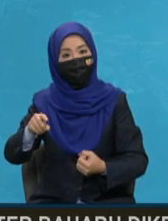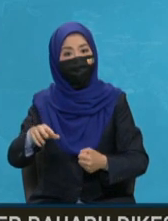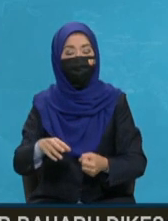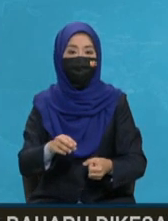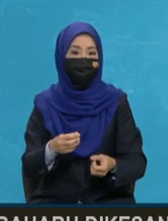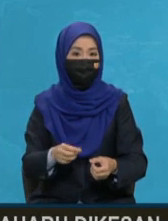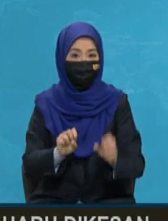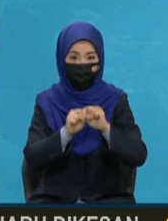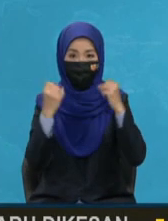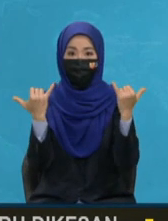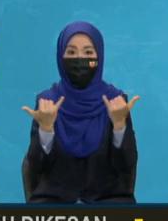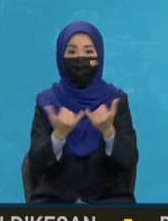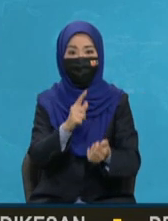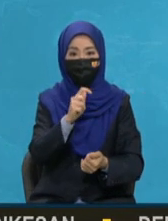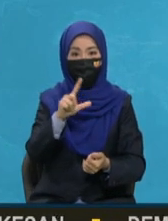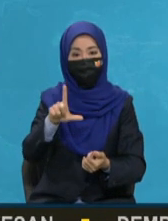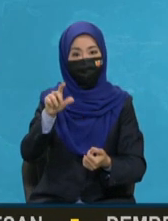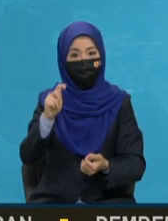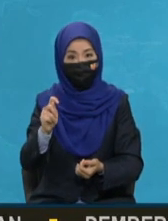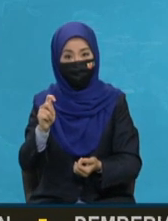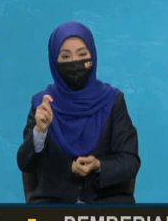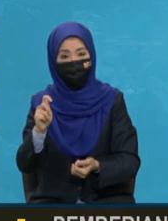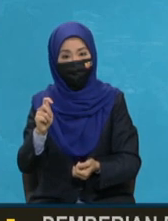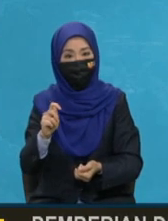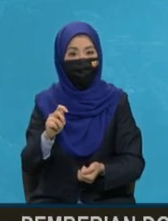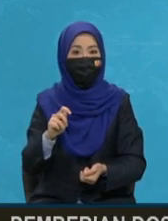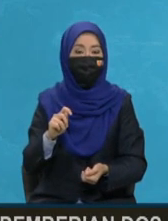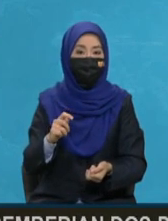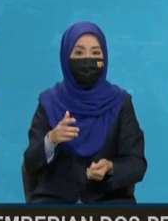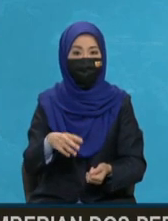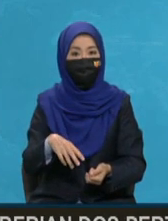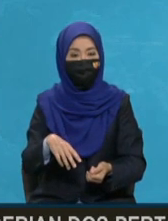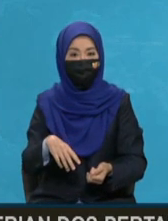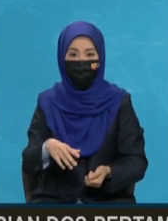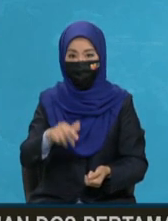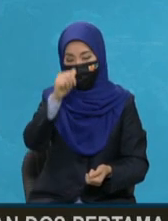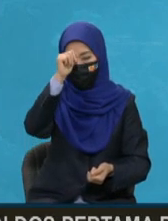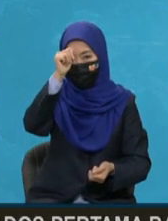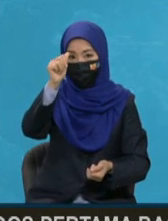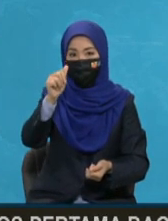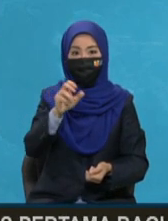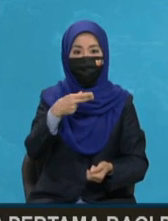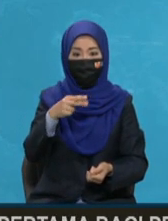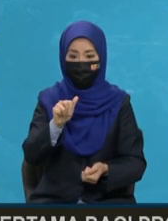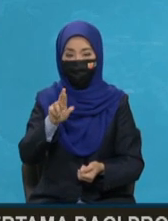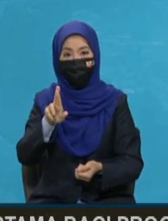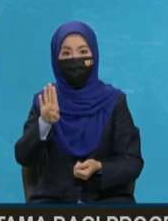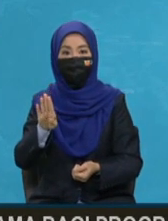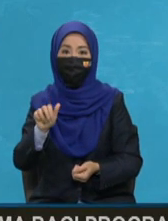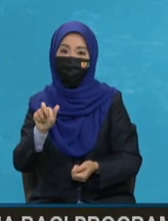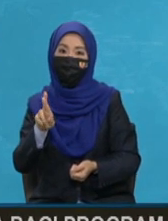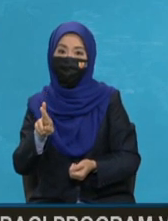buah syari'at yaitu tlt enterprise suruhanjaya tinggi India haba Jaya Enterprise